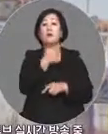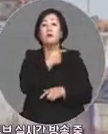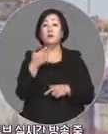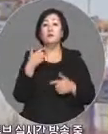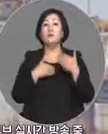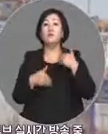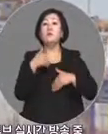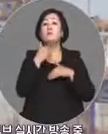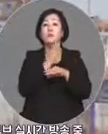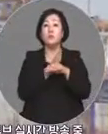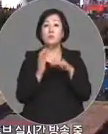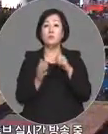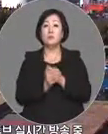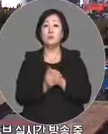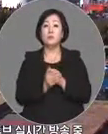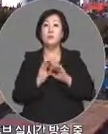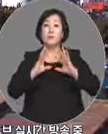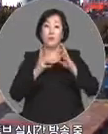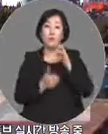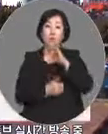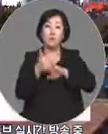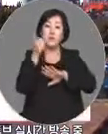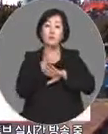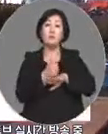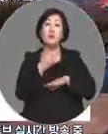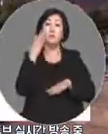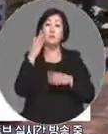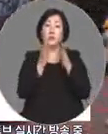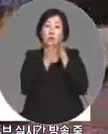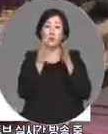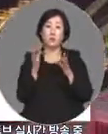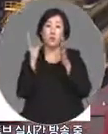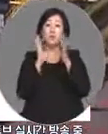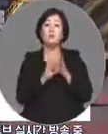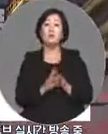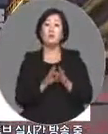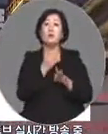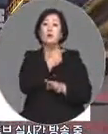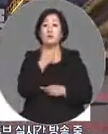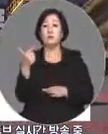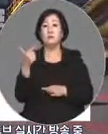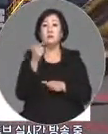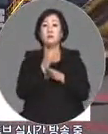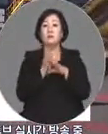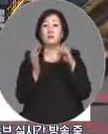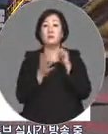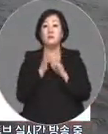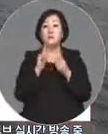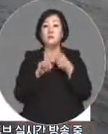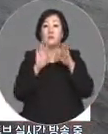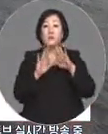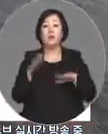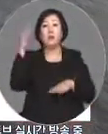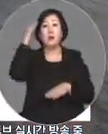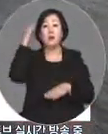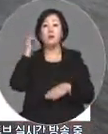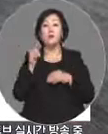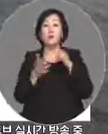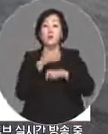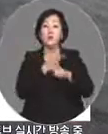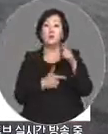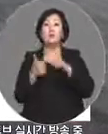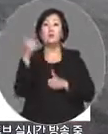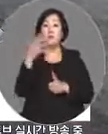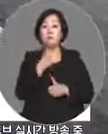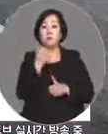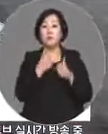있습니다. 글로벌 성과가 14개월 연속 상승 추세를 이어가고 있는 가운데 우리나라가 압도적 점유율을